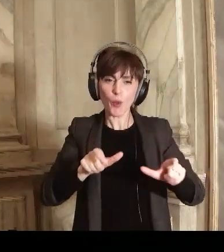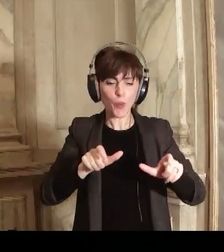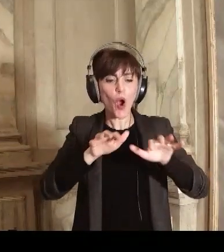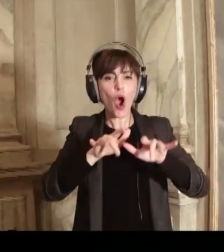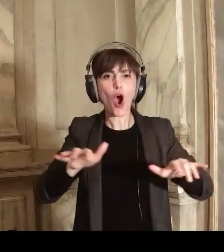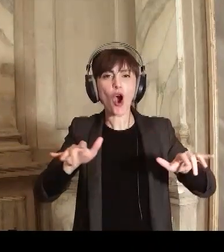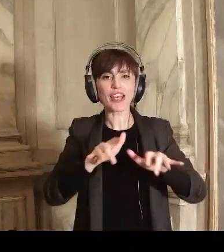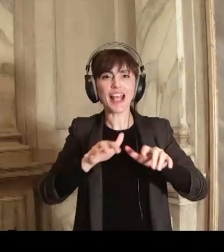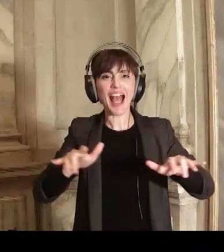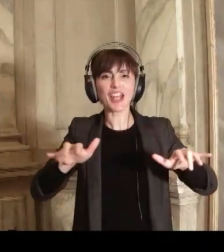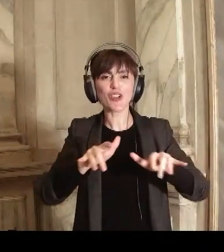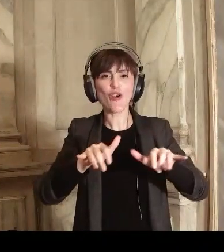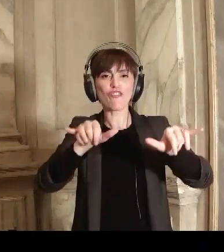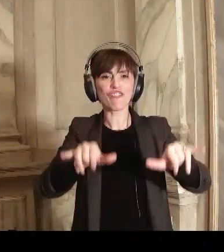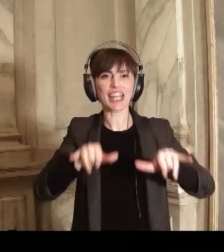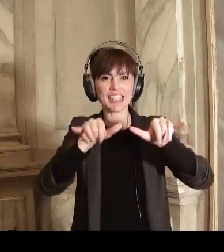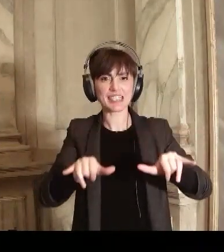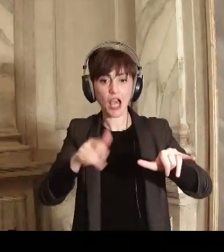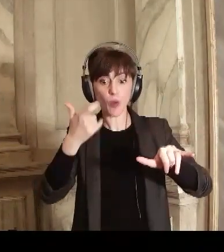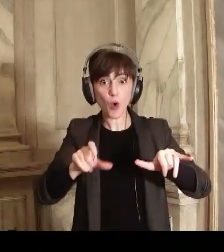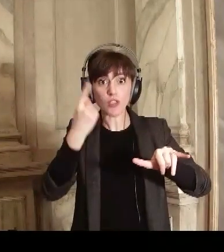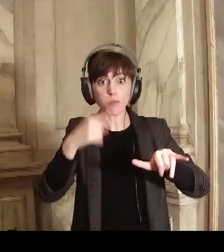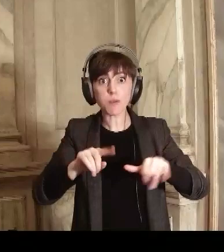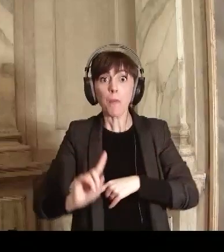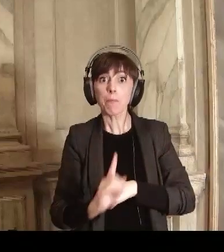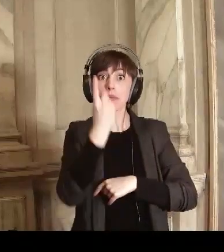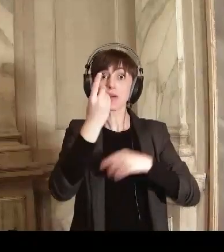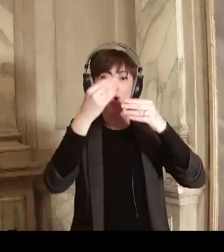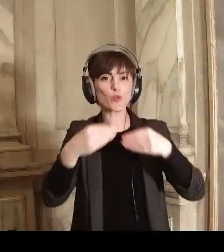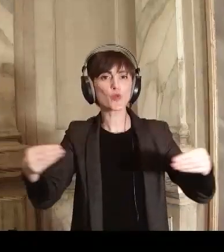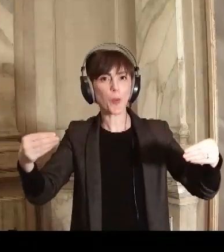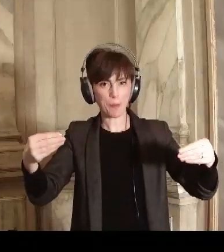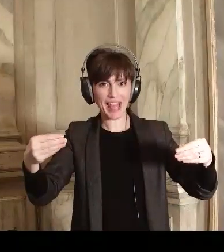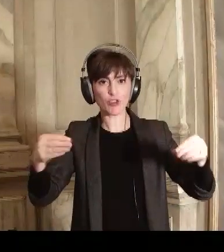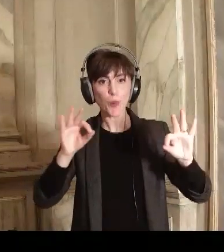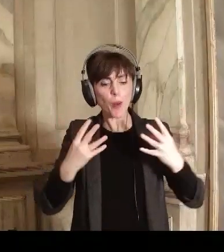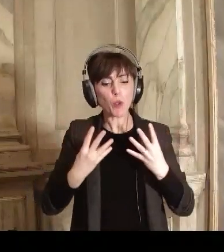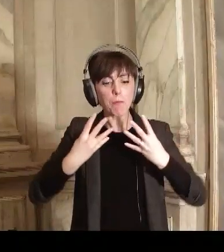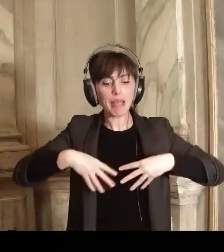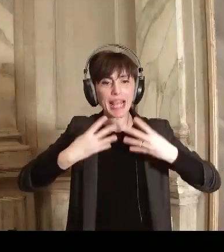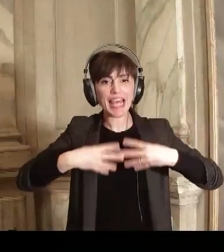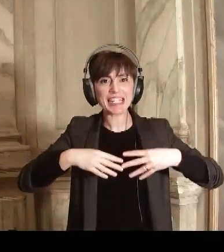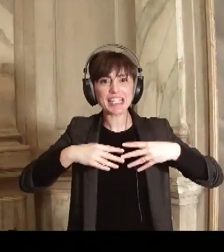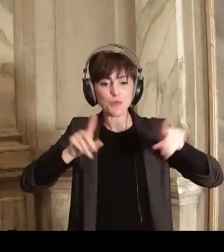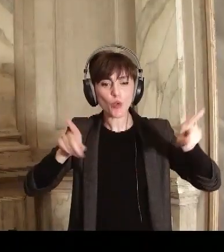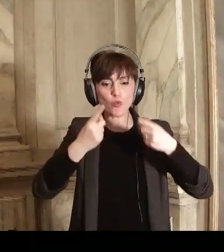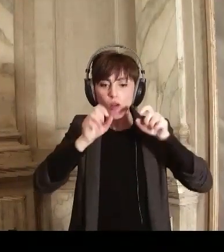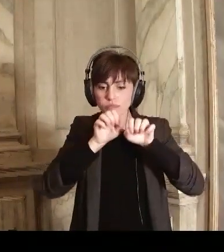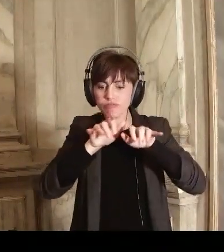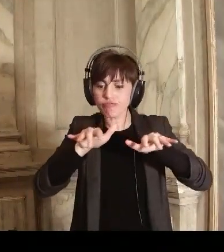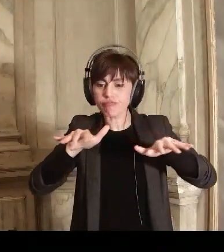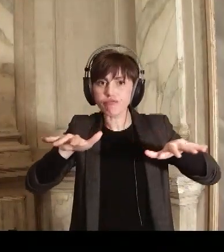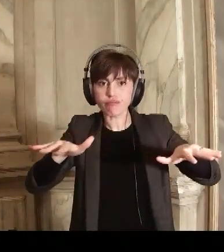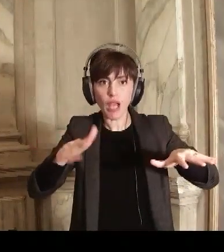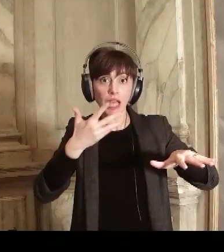come primo strumento, meccanismo di amplificazione e diffusione del suono in uno spazio dato. E